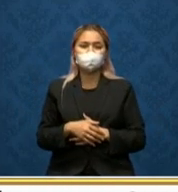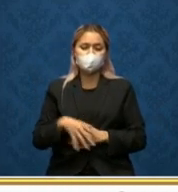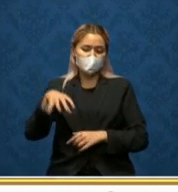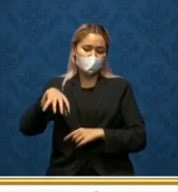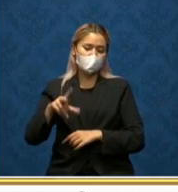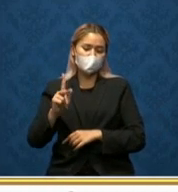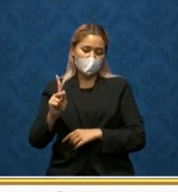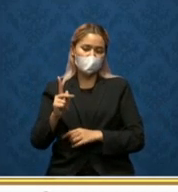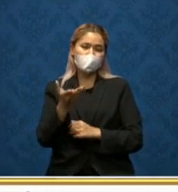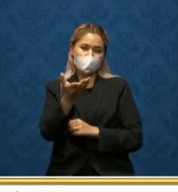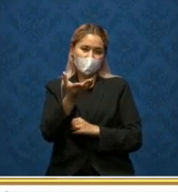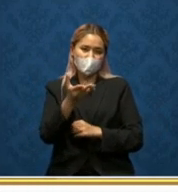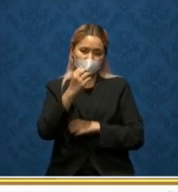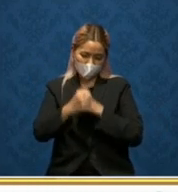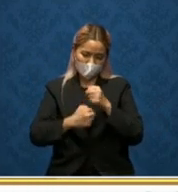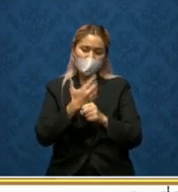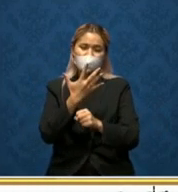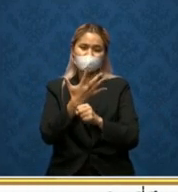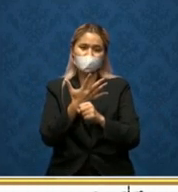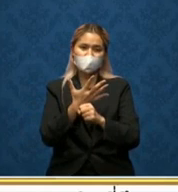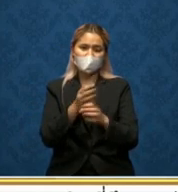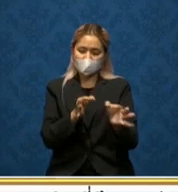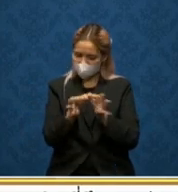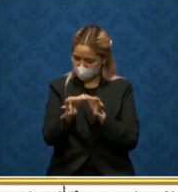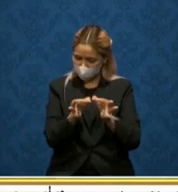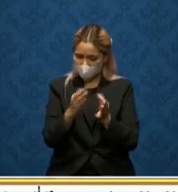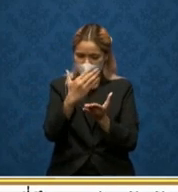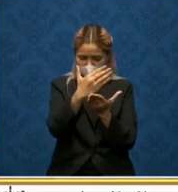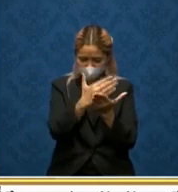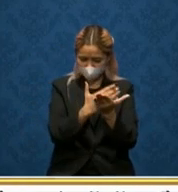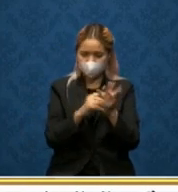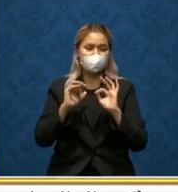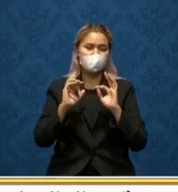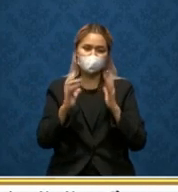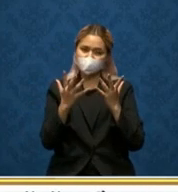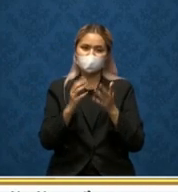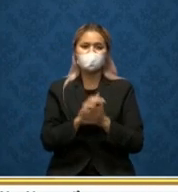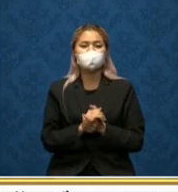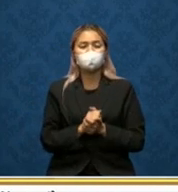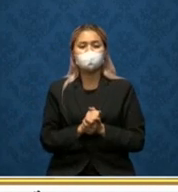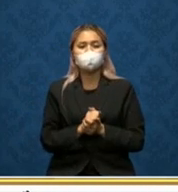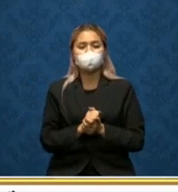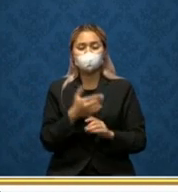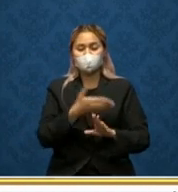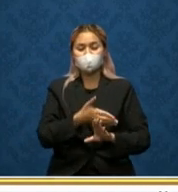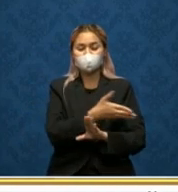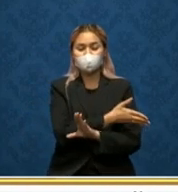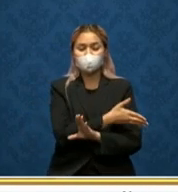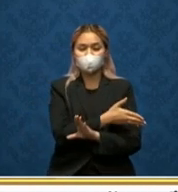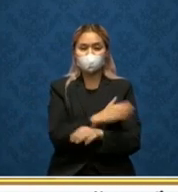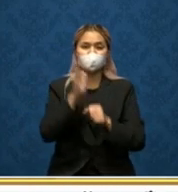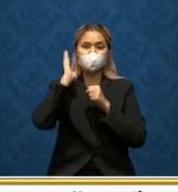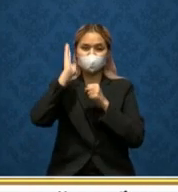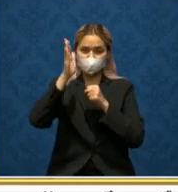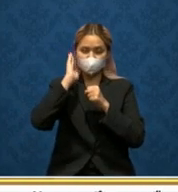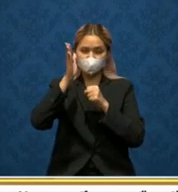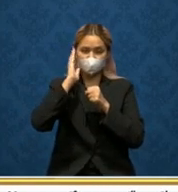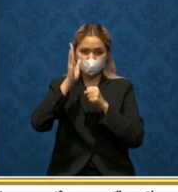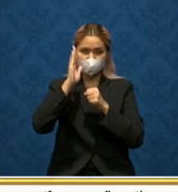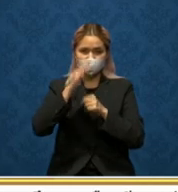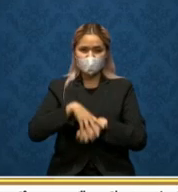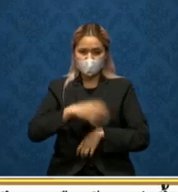ไม่ยื่นเลยไม่แจกแจงเลยว่าได้เงินไปเท่าไหร่บ้างท่านประธาครับตอนแถลงข่าวอดีตท่านผบทบเนี่ยท่านบอกอย่า